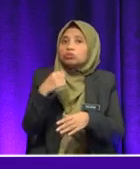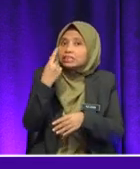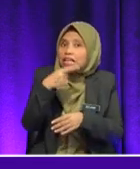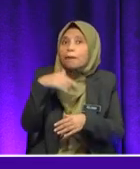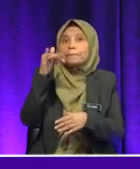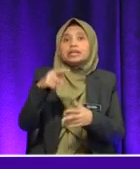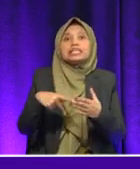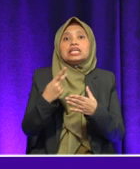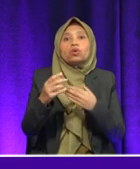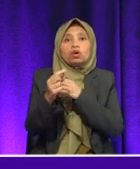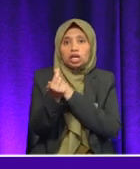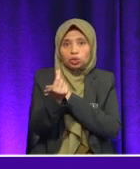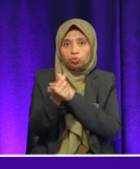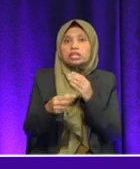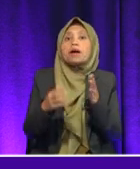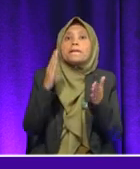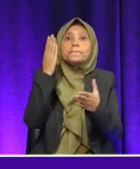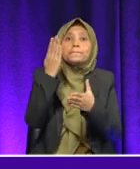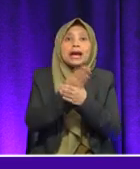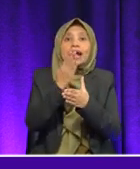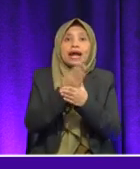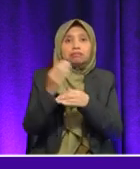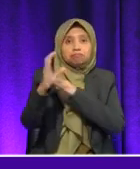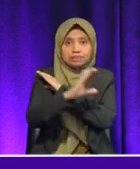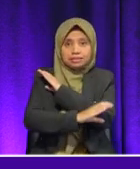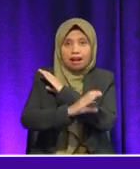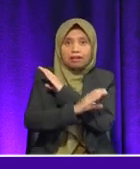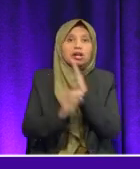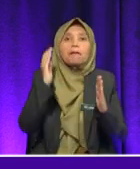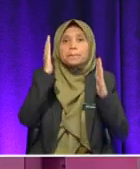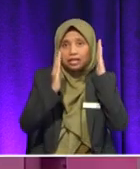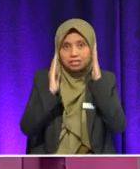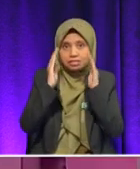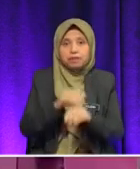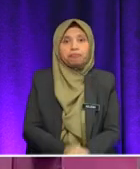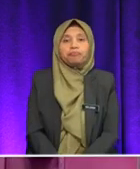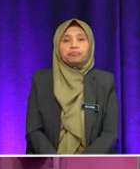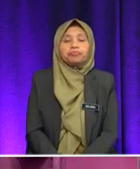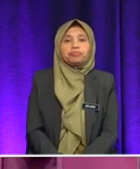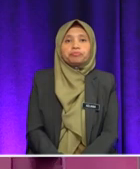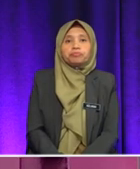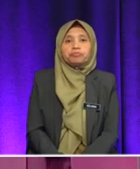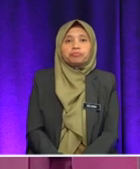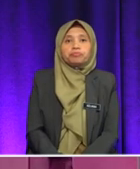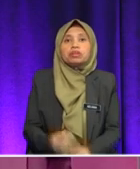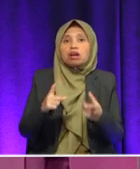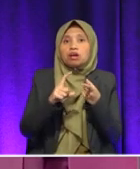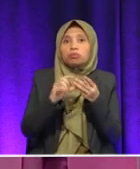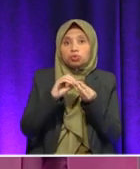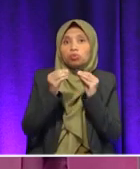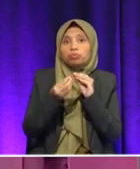duit dah tentu Bank Negara Malaysia Oke Baik saya teruskan slide yang seterusnya adalah berkaitan